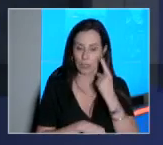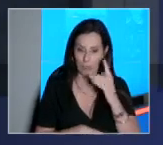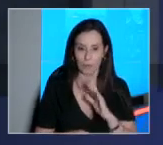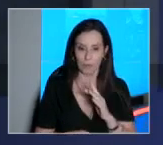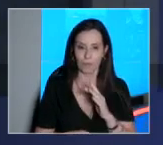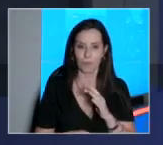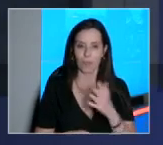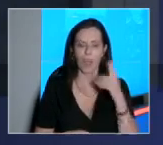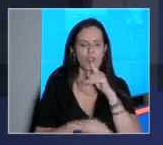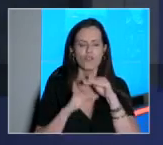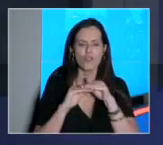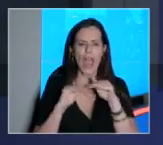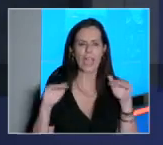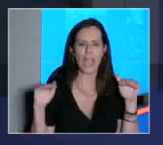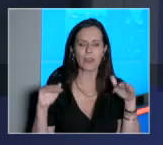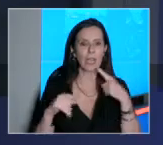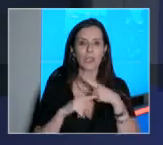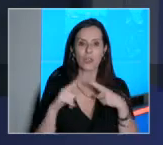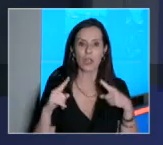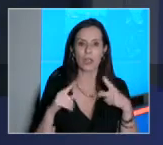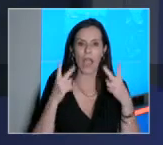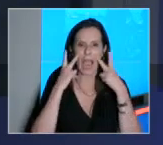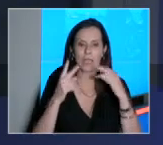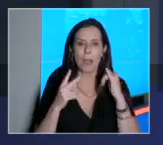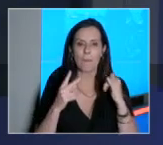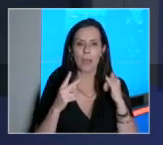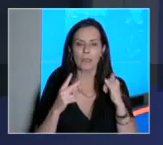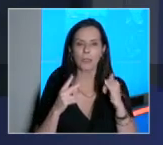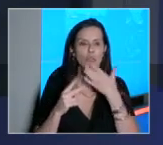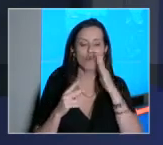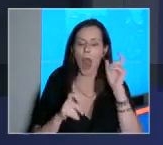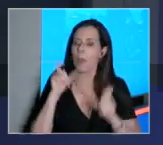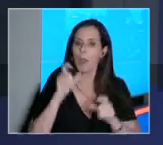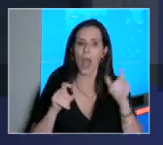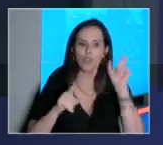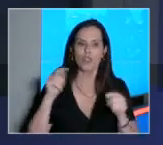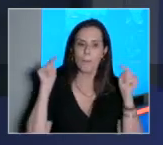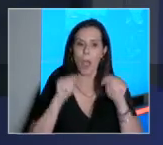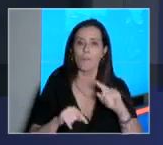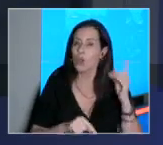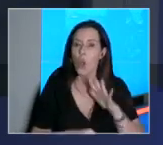תקשיב, היה שקט, אחרי חצי שעה, ראית מה זה נאמנות ירושלמי, אנשים